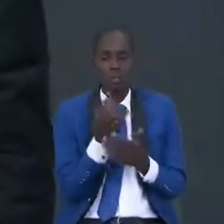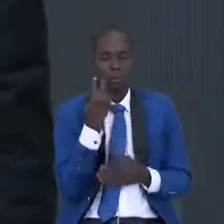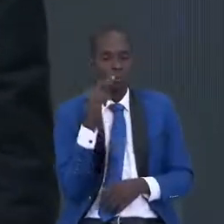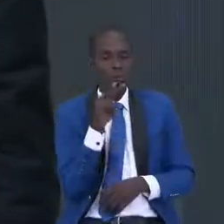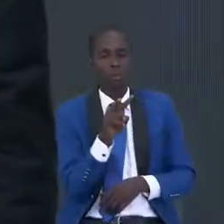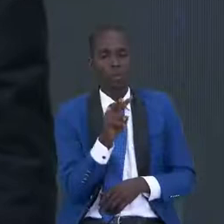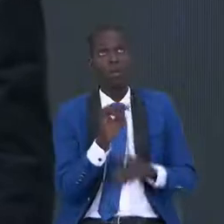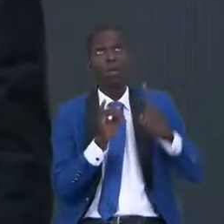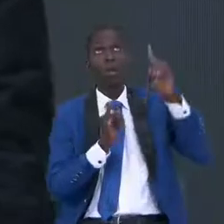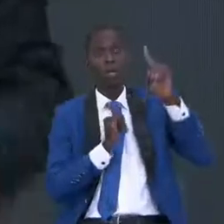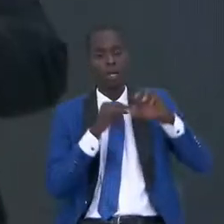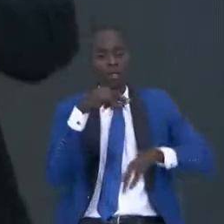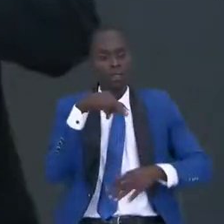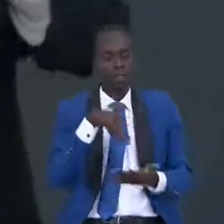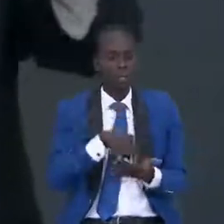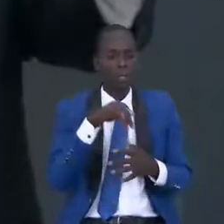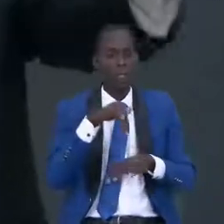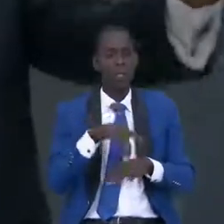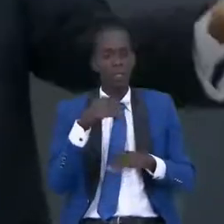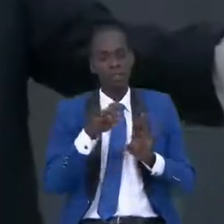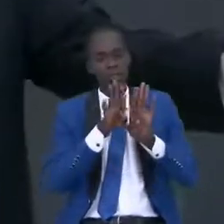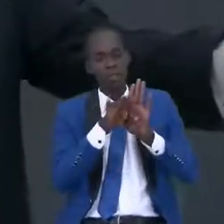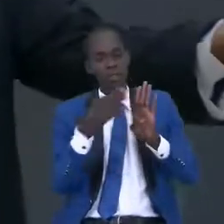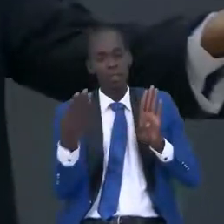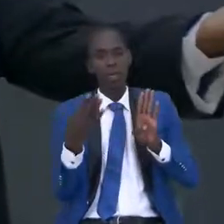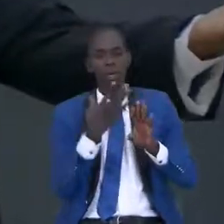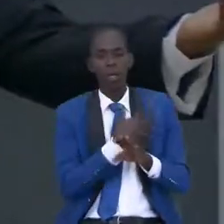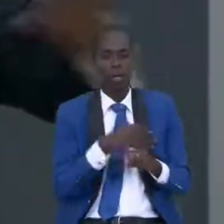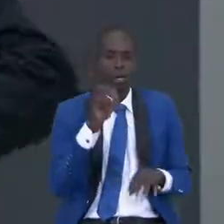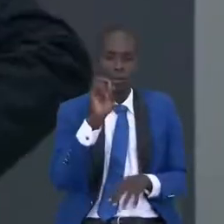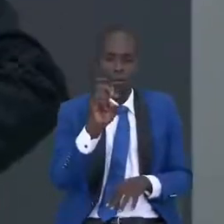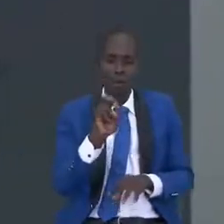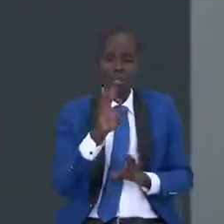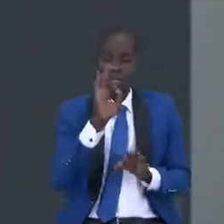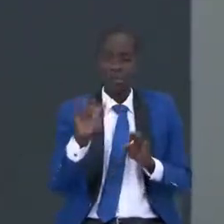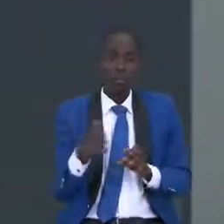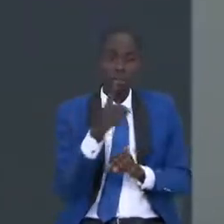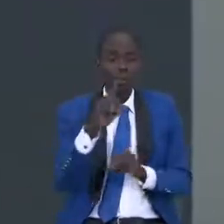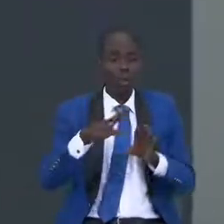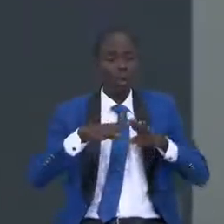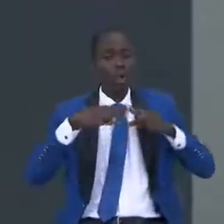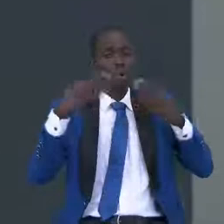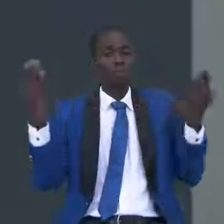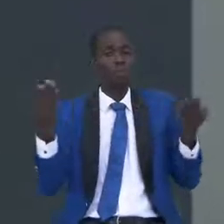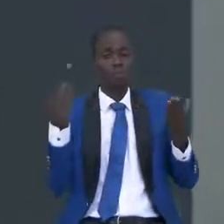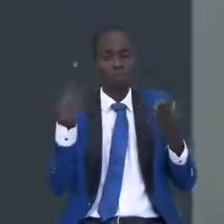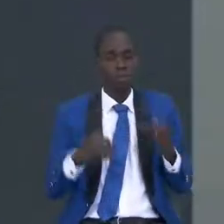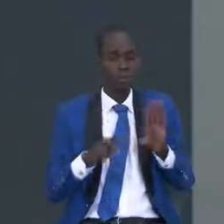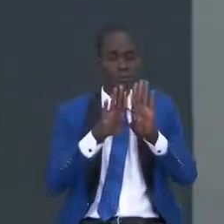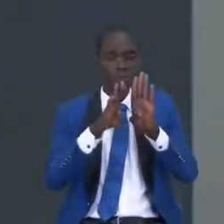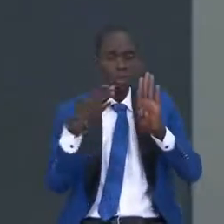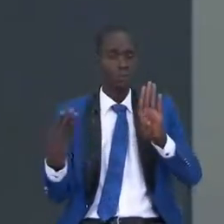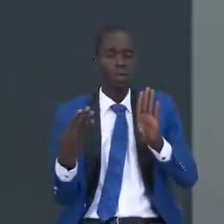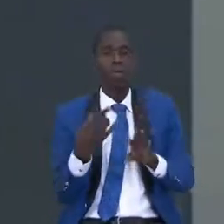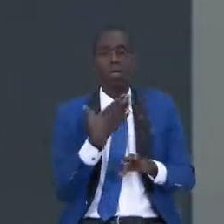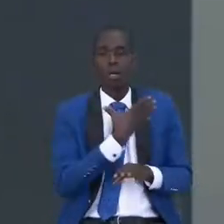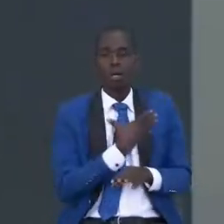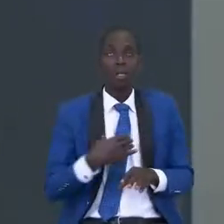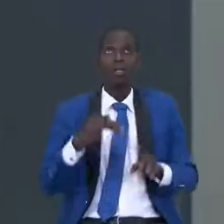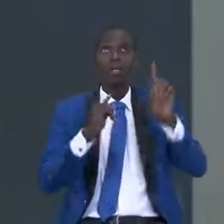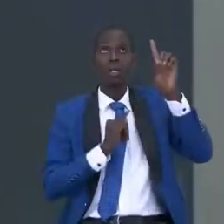la porte et je frappe. Si quelqu'un ouvre la porte, j'entrerai. Il est là,